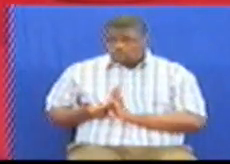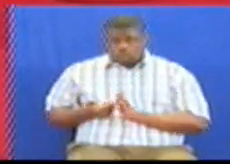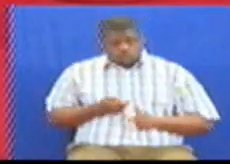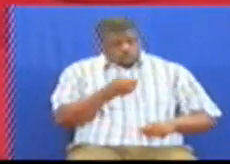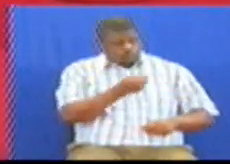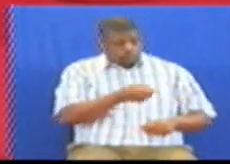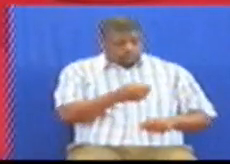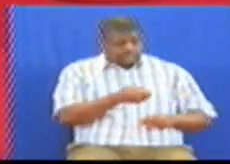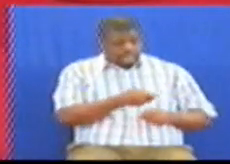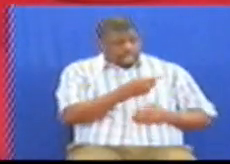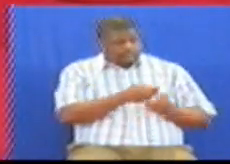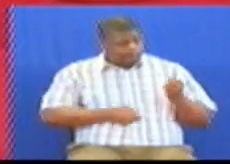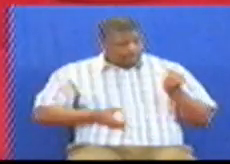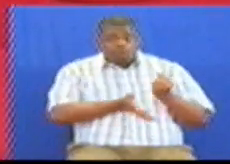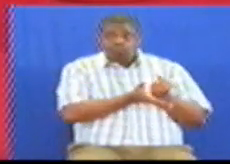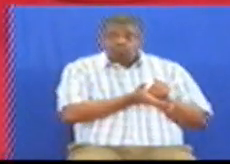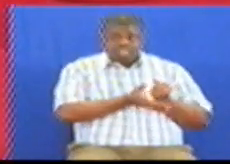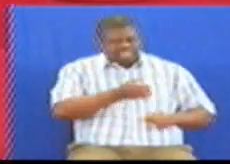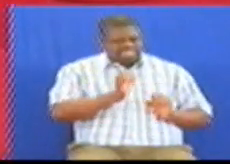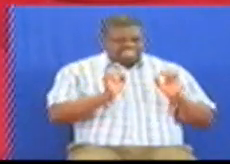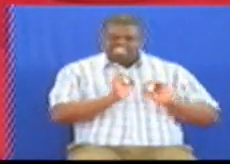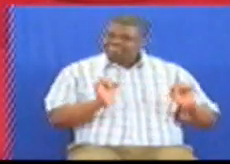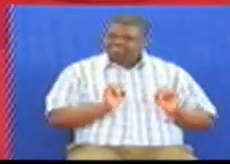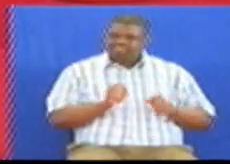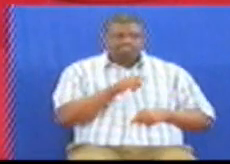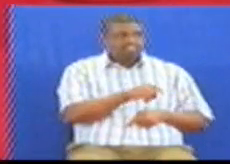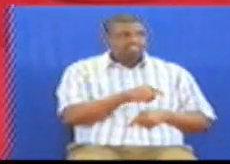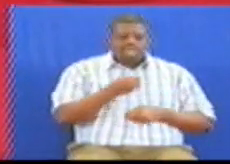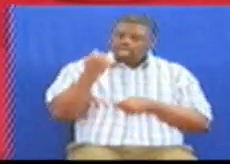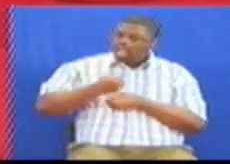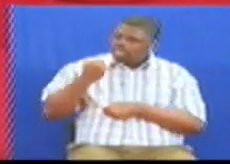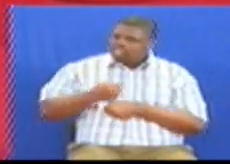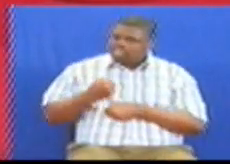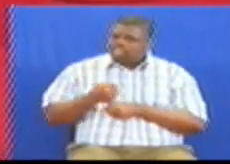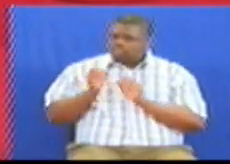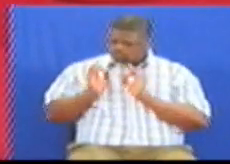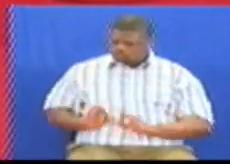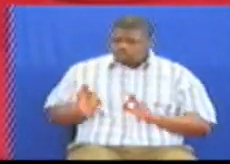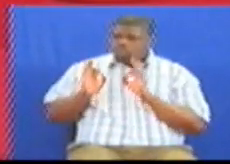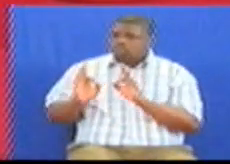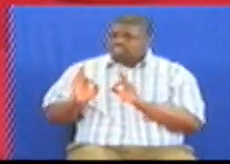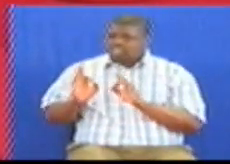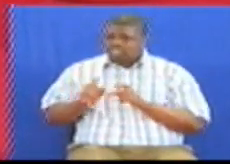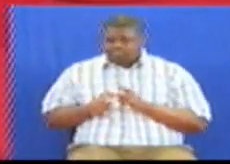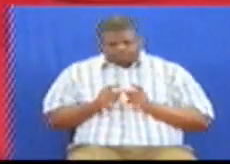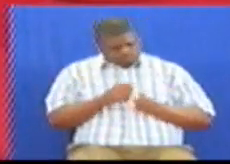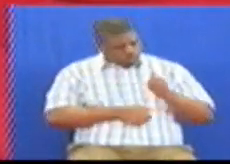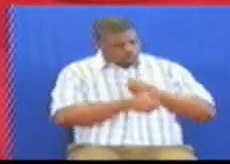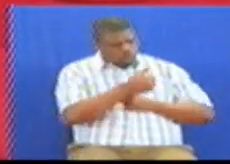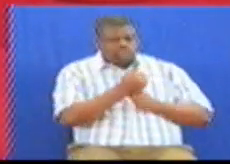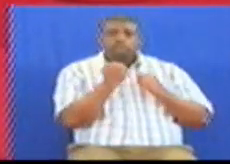mheshimiwa wetu Dr. John Pombe Joseph Magufuli kwa kazi iliyotukuka na uongozi